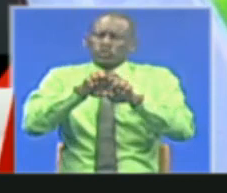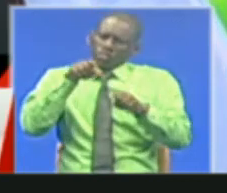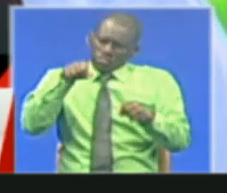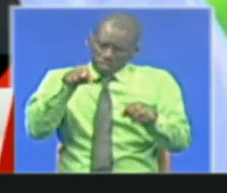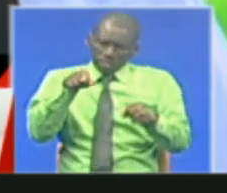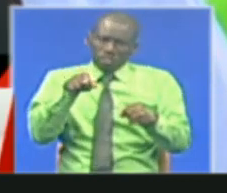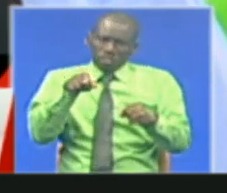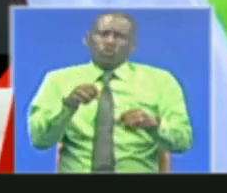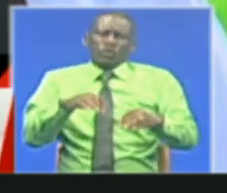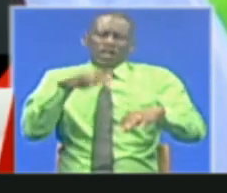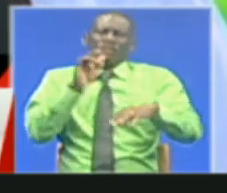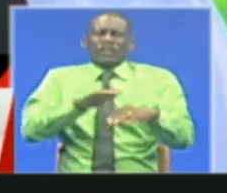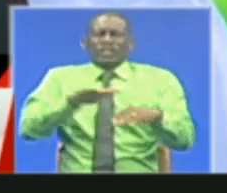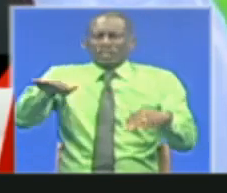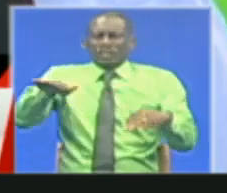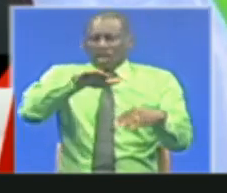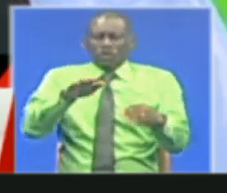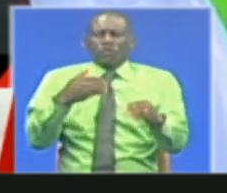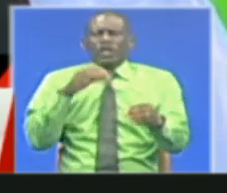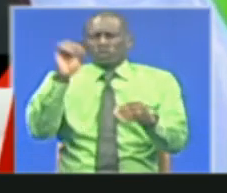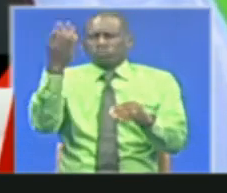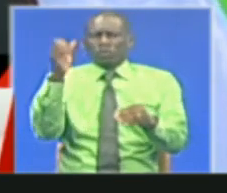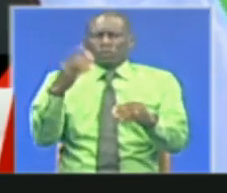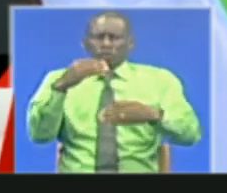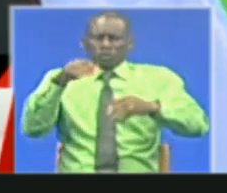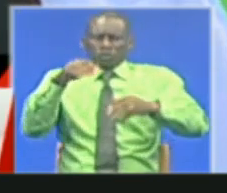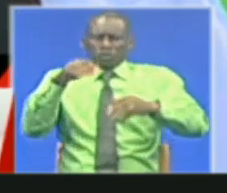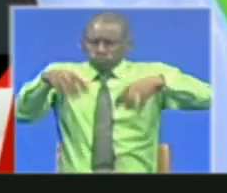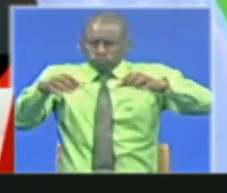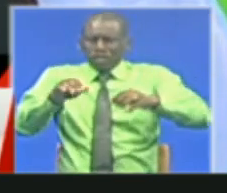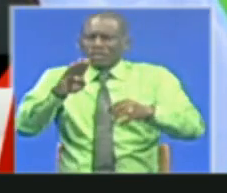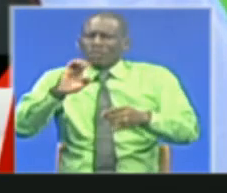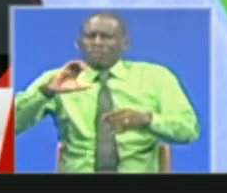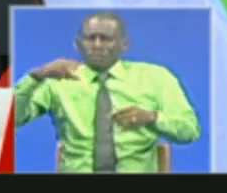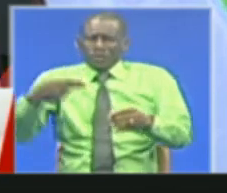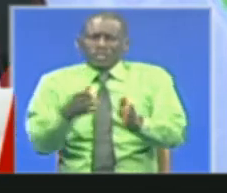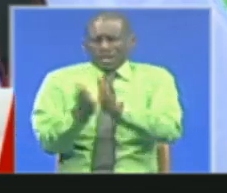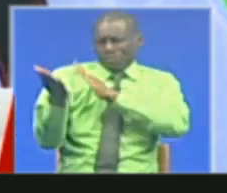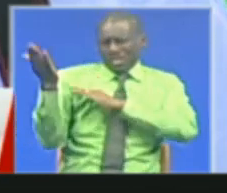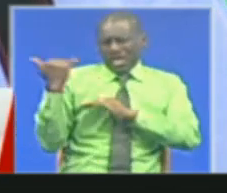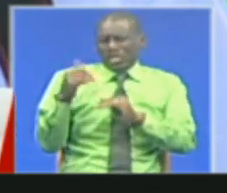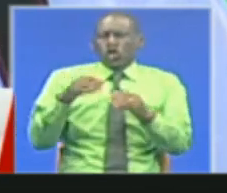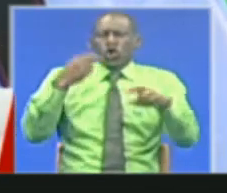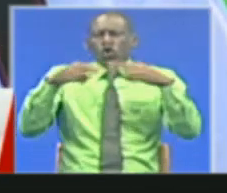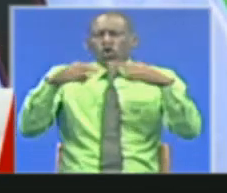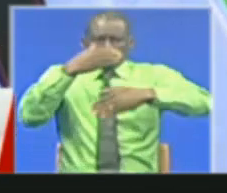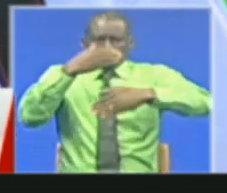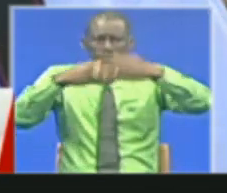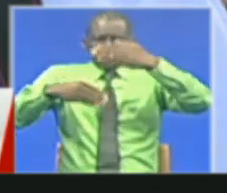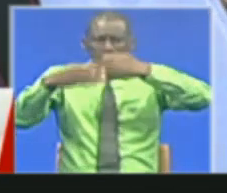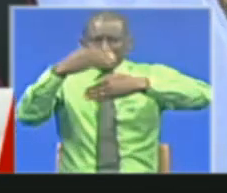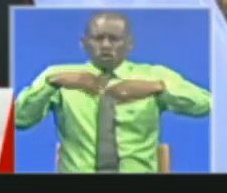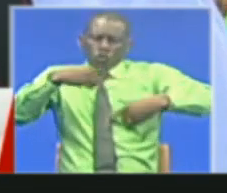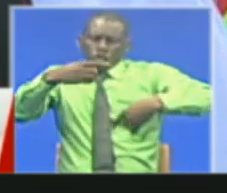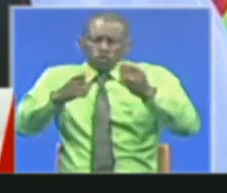beach, alafu nyuma yake ni hotel inajengwa. So sisi tukaendelea kufilm